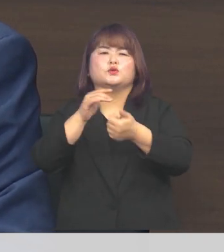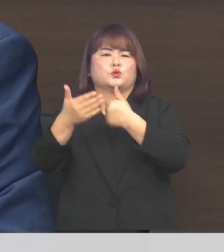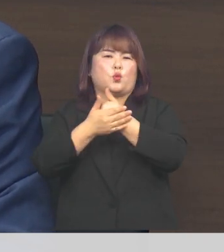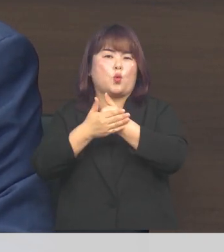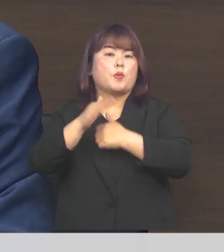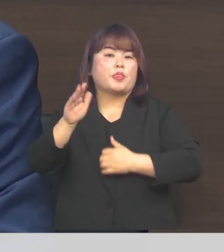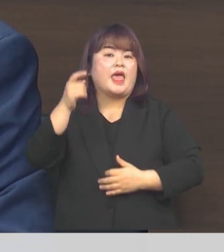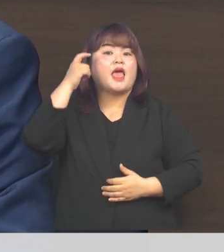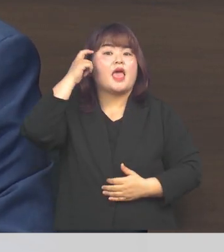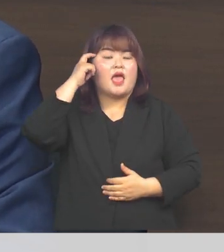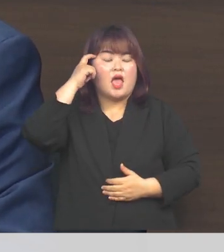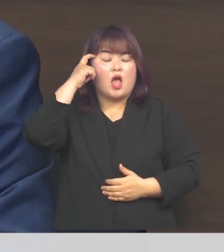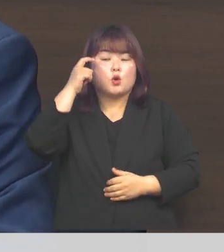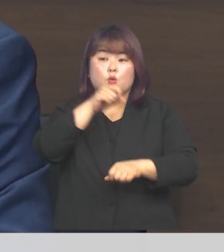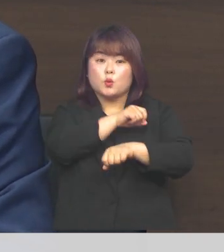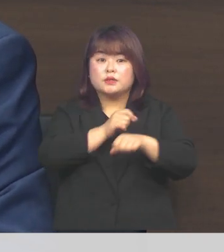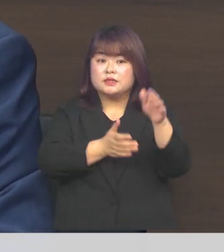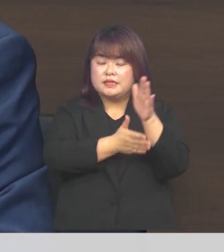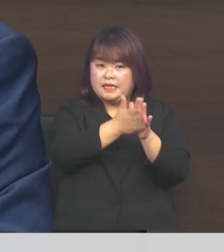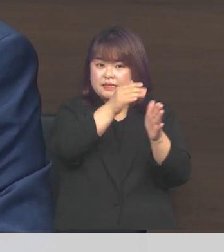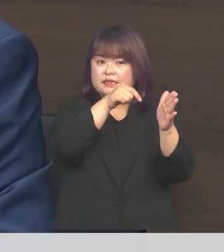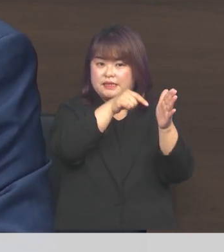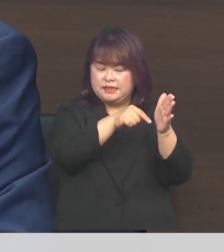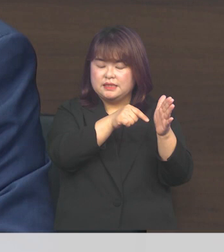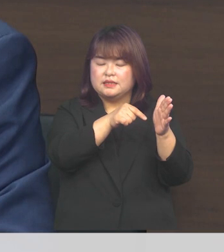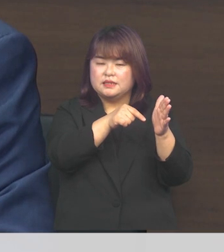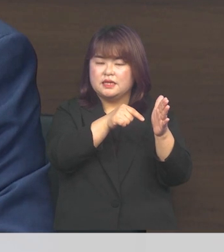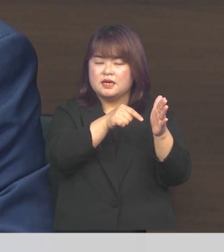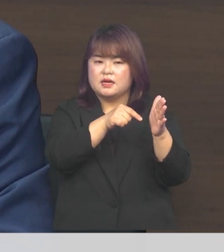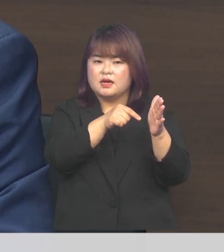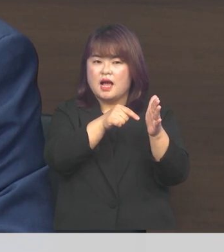특별히 용인특례시에 우리도